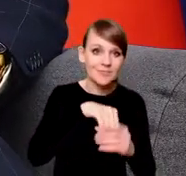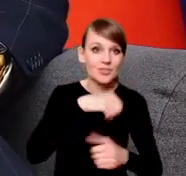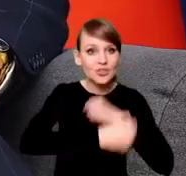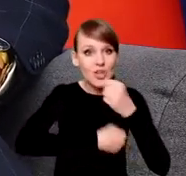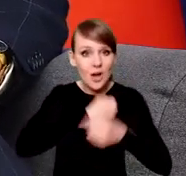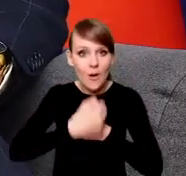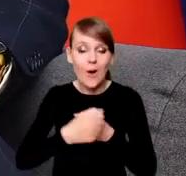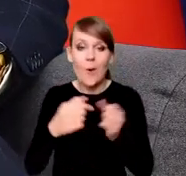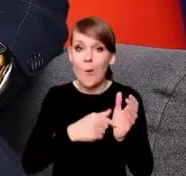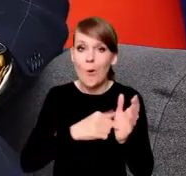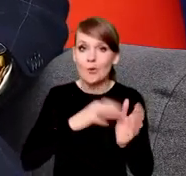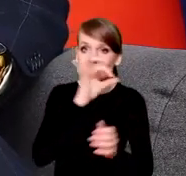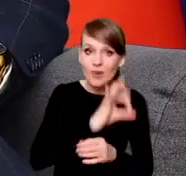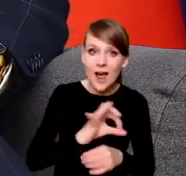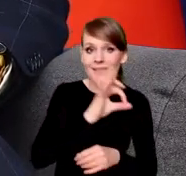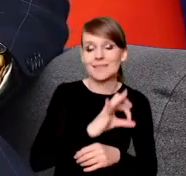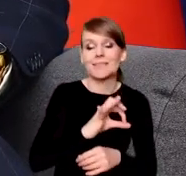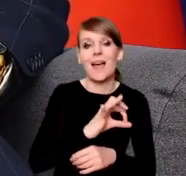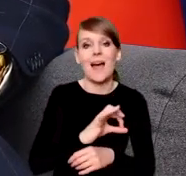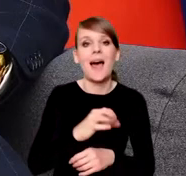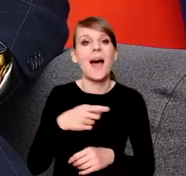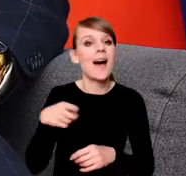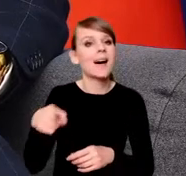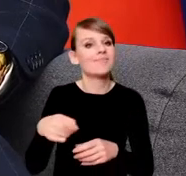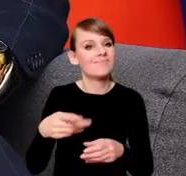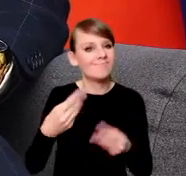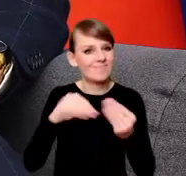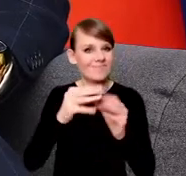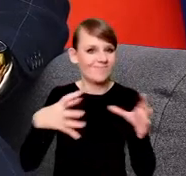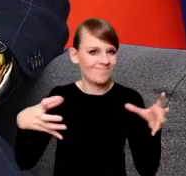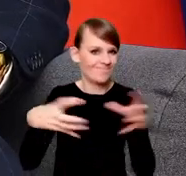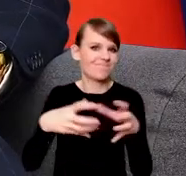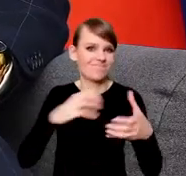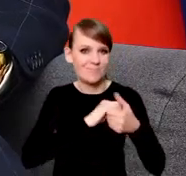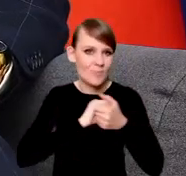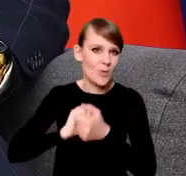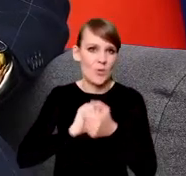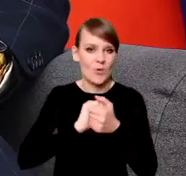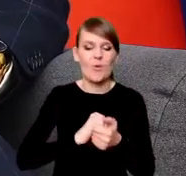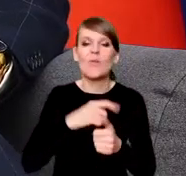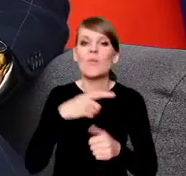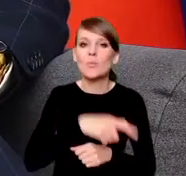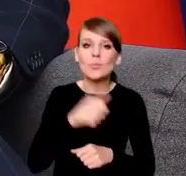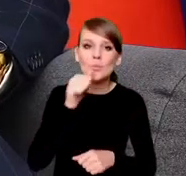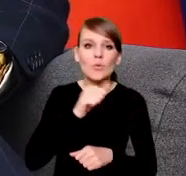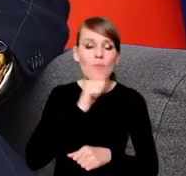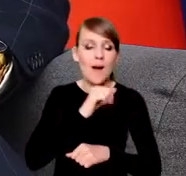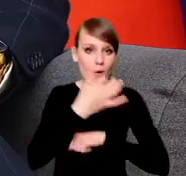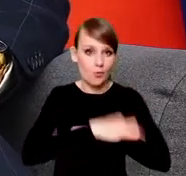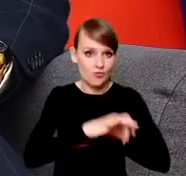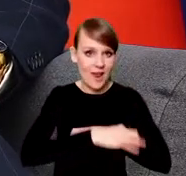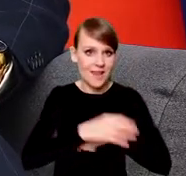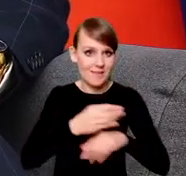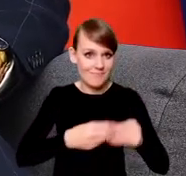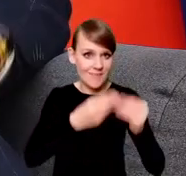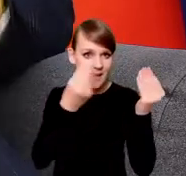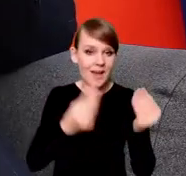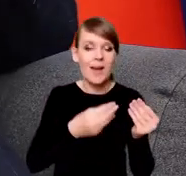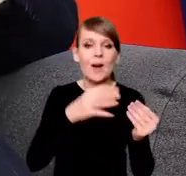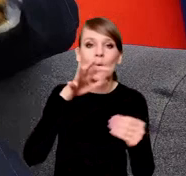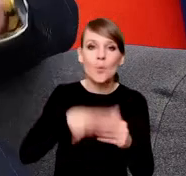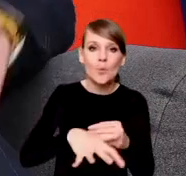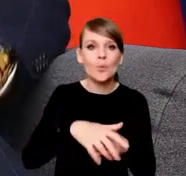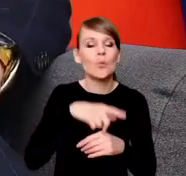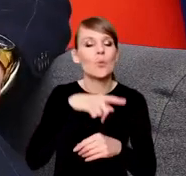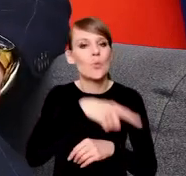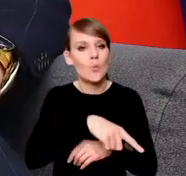żeby tą wspólnotowość budować, żeby próbować budować uczelnie, środowisko akademickie, które